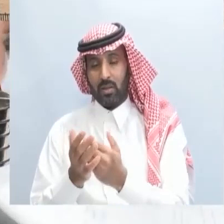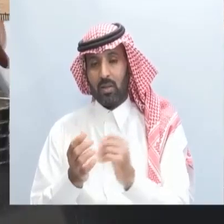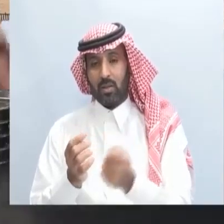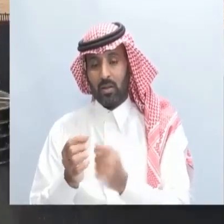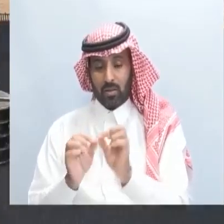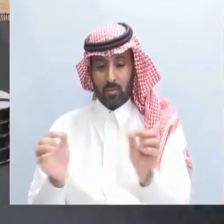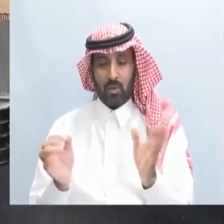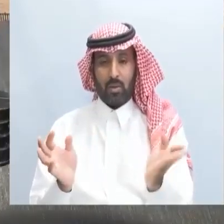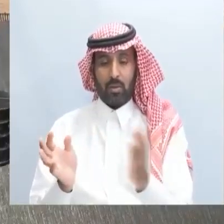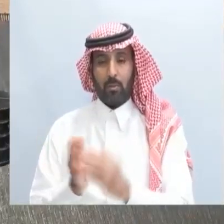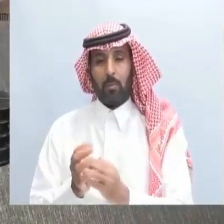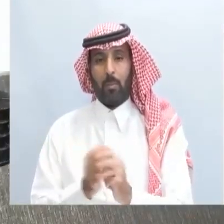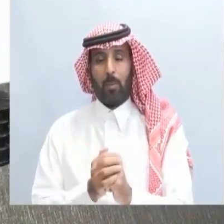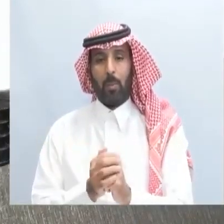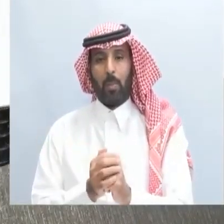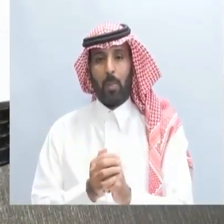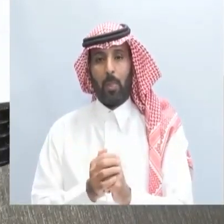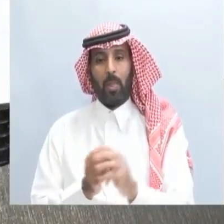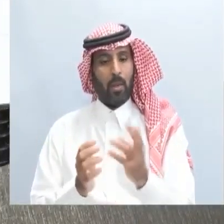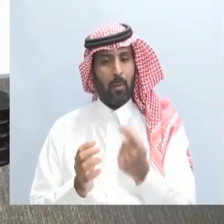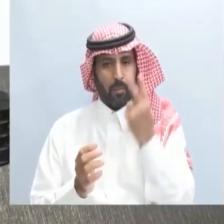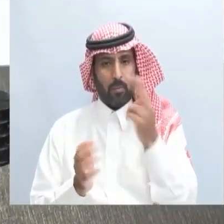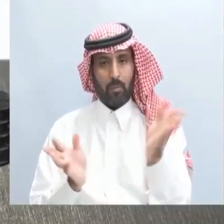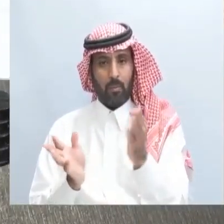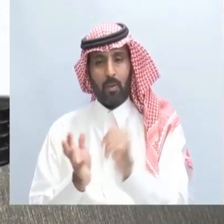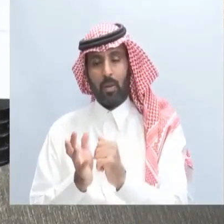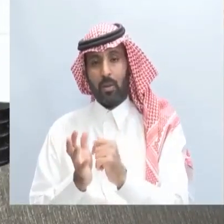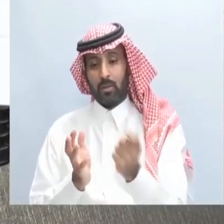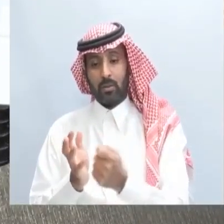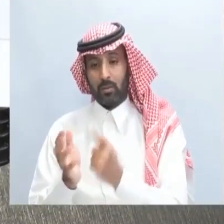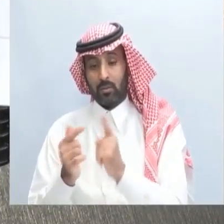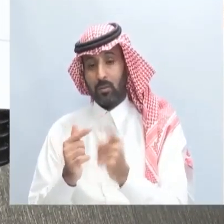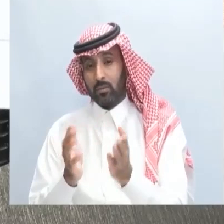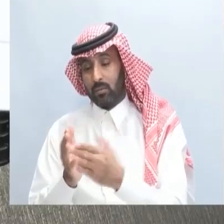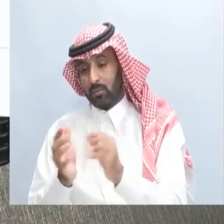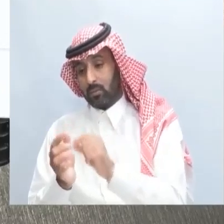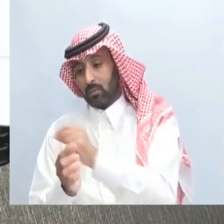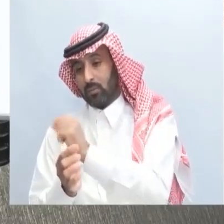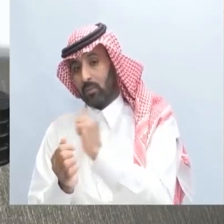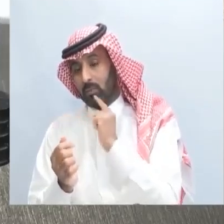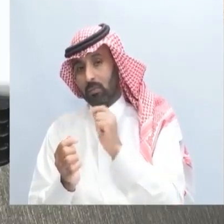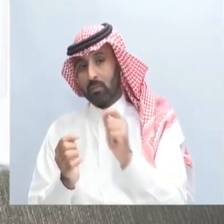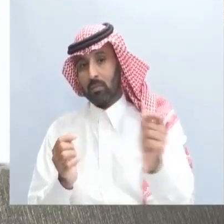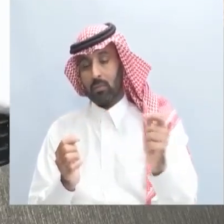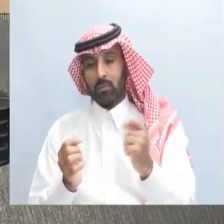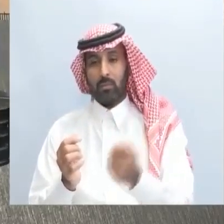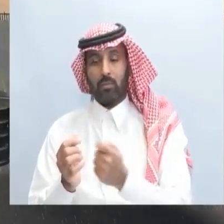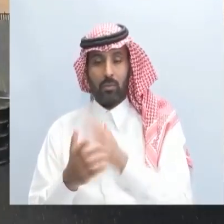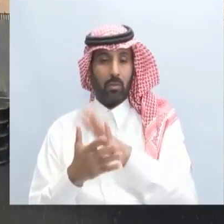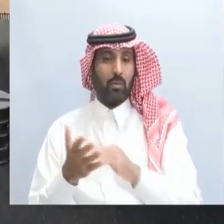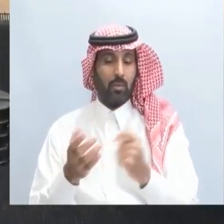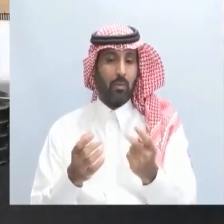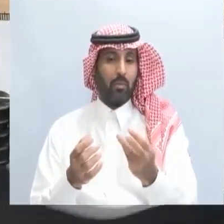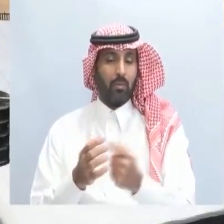لدينا هنا كما هو موجود وهنا لدينا كتل اخرى سنقوم باخذها سجلنا القيم على